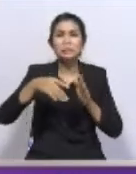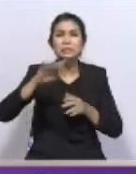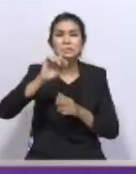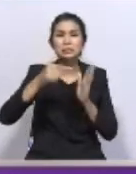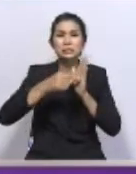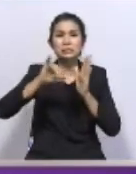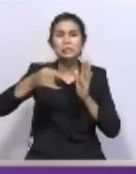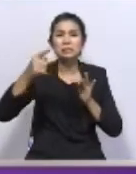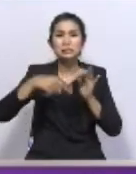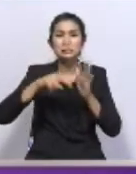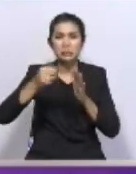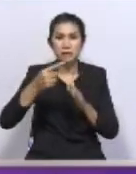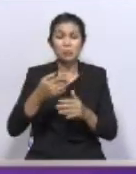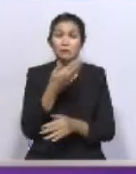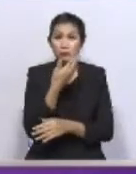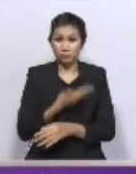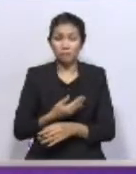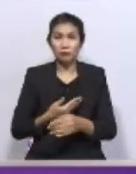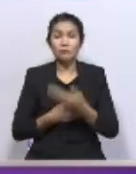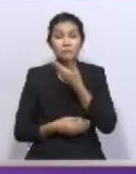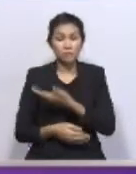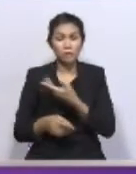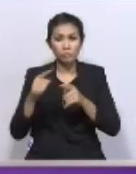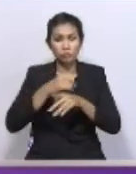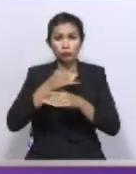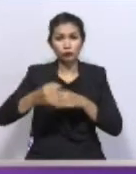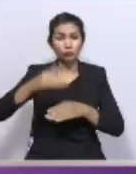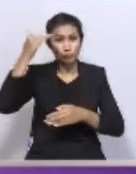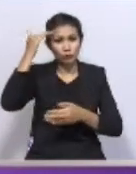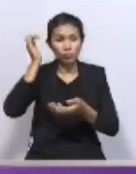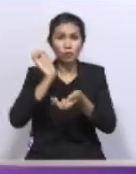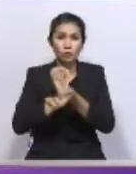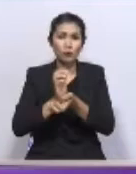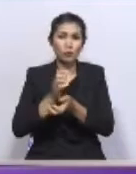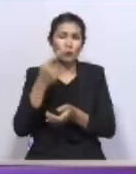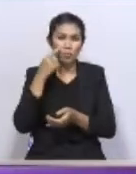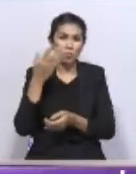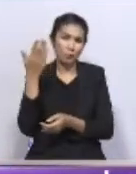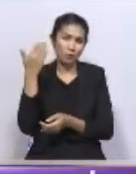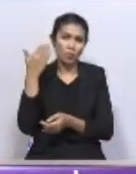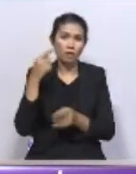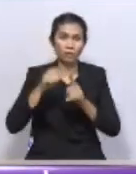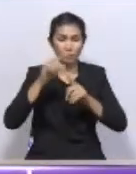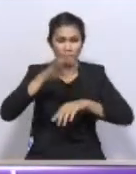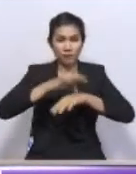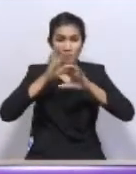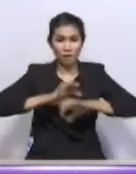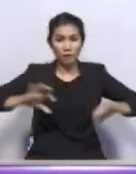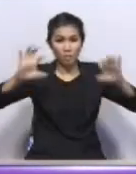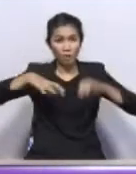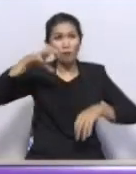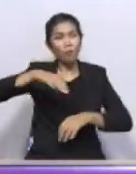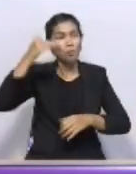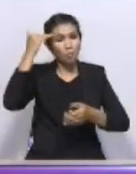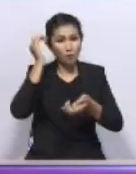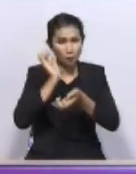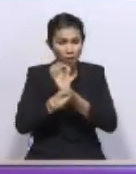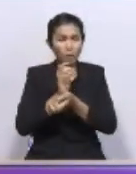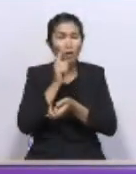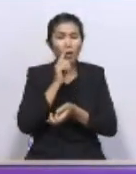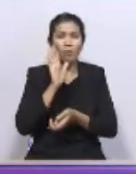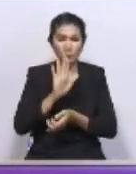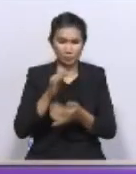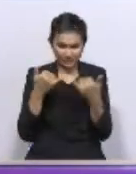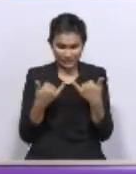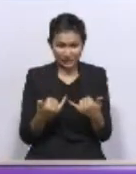พลตำรวจเอกชล่างบุญนาคสำเร็จการศึกษาจากโรงเรียนในร้อยตำรวจและวิทยาลัยป้องกันราชอาณาจักรรับราชการในกรมตำรวจหรือสำนักงานตำรวจแห่